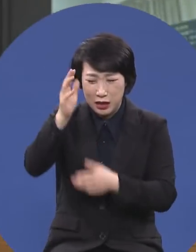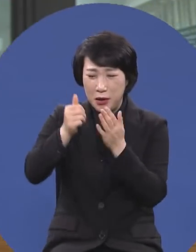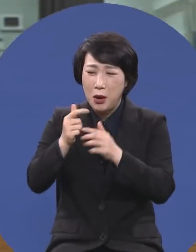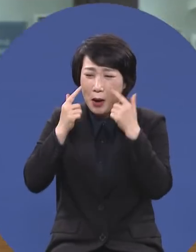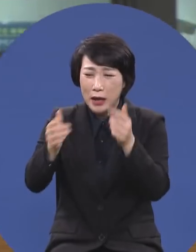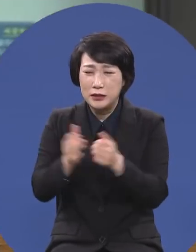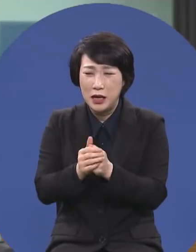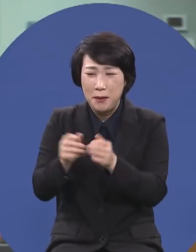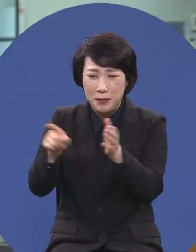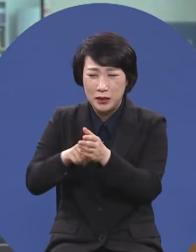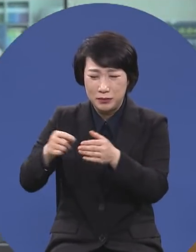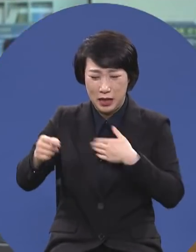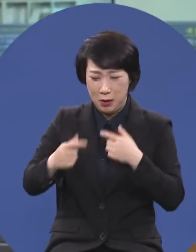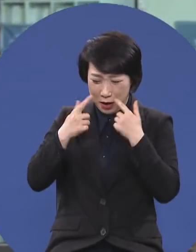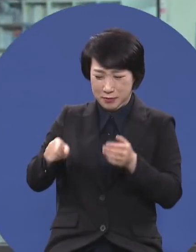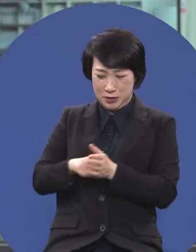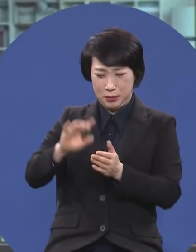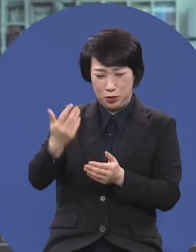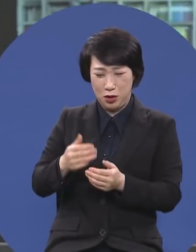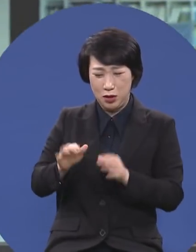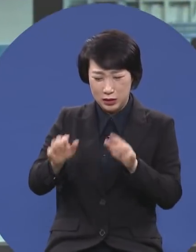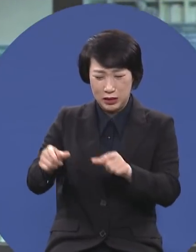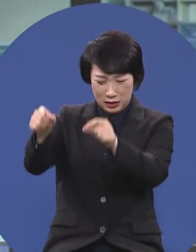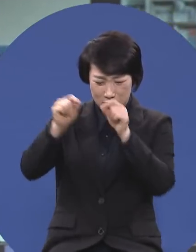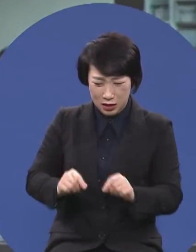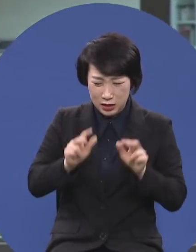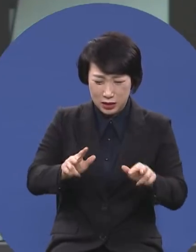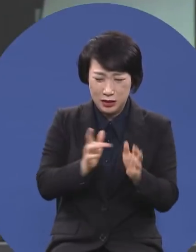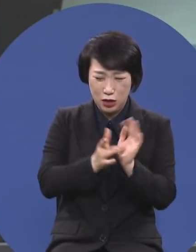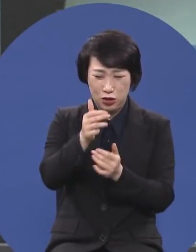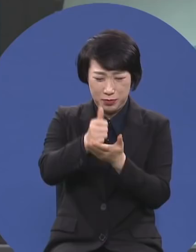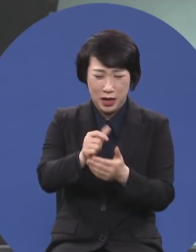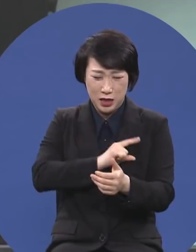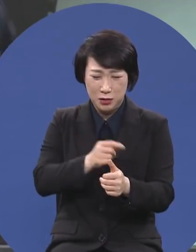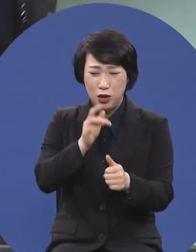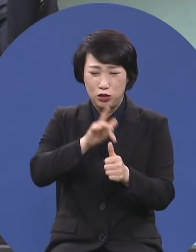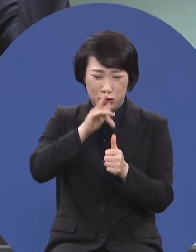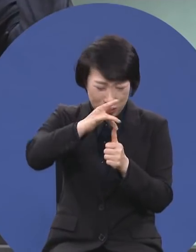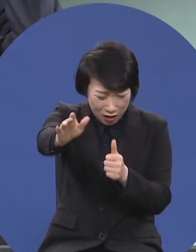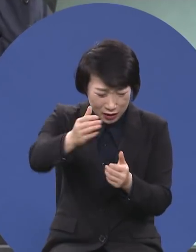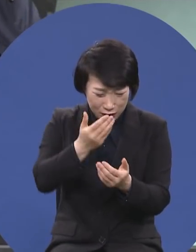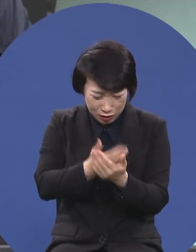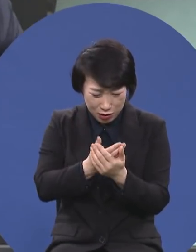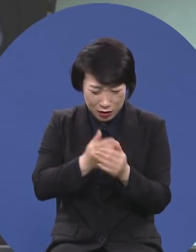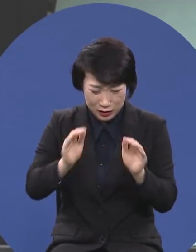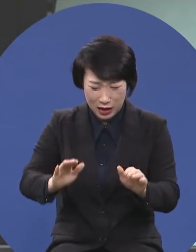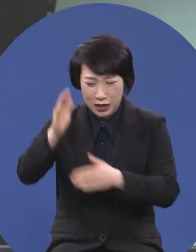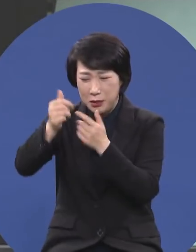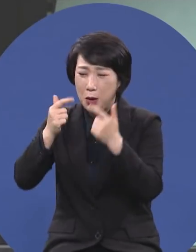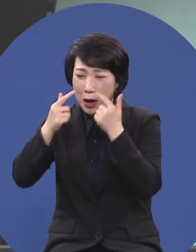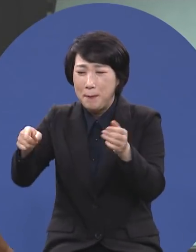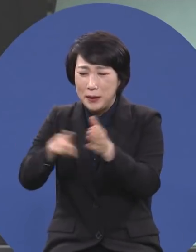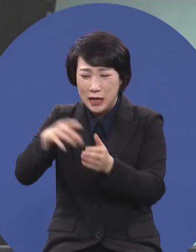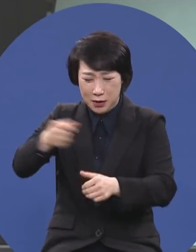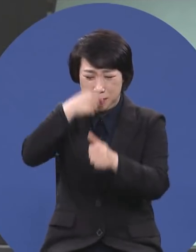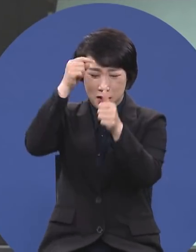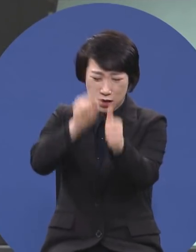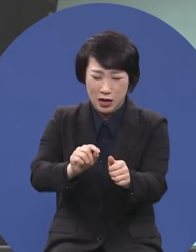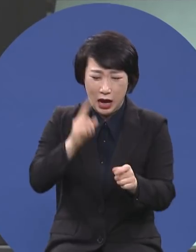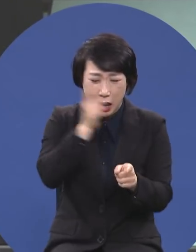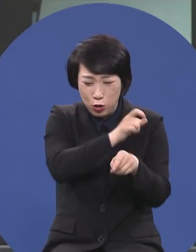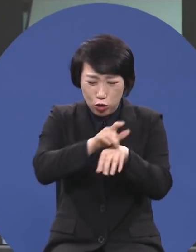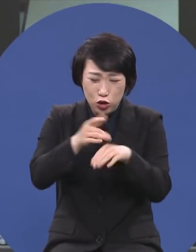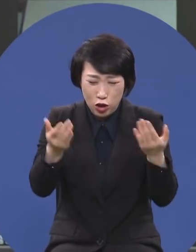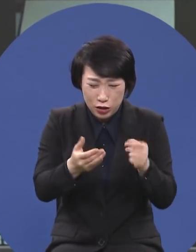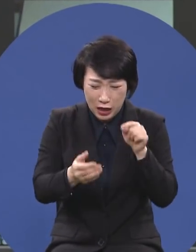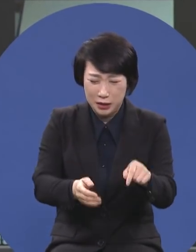확신 내 확신이 되어 주님 지금 예수 이름으로 떠나게 하옵소서. 하나님의 확신으로 명령하노니 마귀